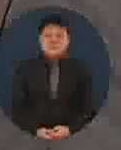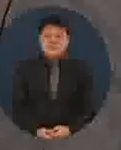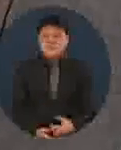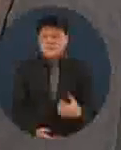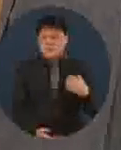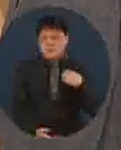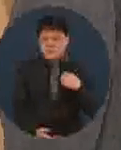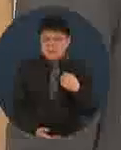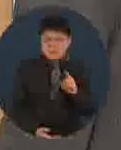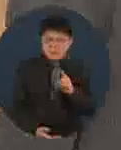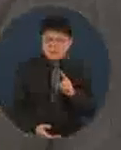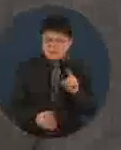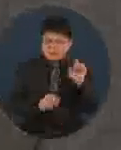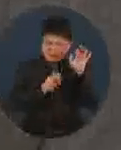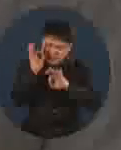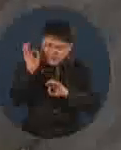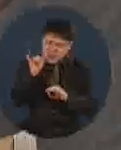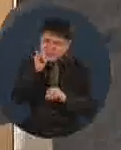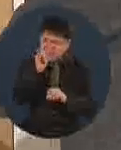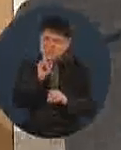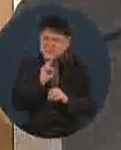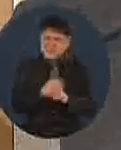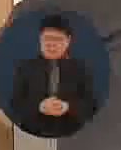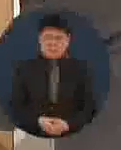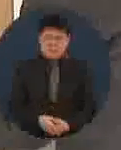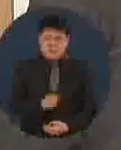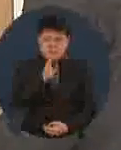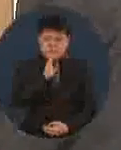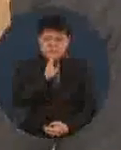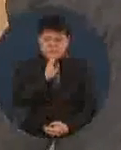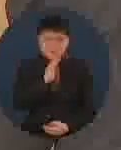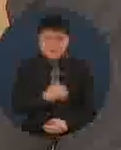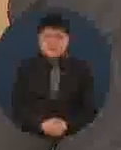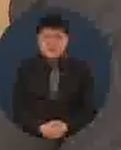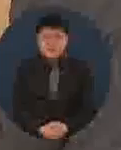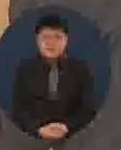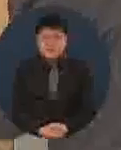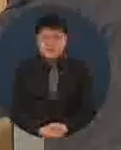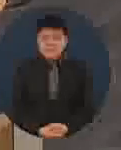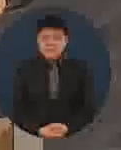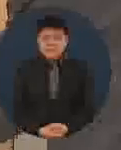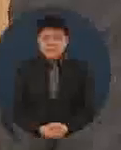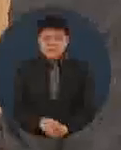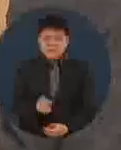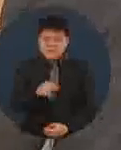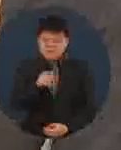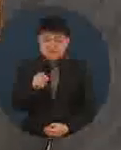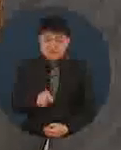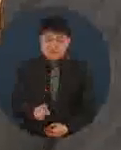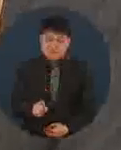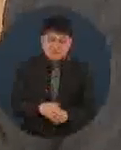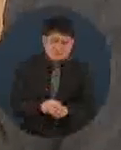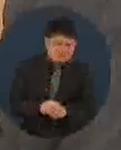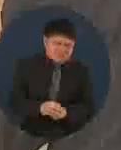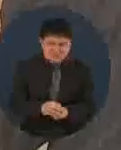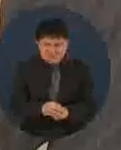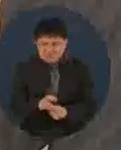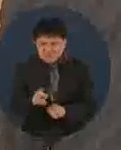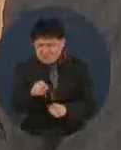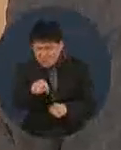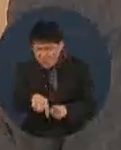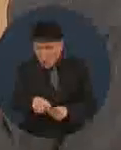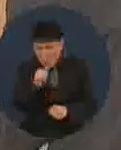확실히 바둑을 좀 그르치는 것 같아요. 아, 그렇죠. 수가 잘 안 보이죠. 네. 이쪽을 하나 더 넣고요. 가는 길에 이건 어떻게 받느냐. 네.